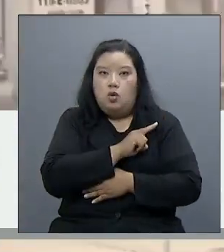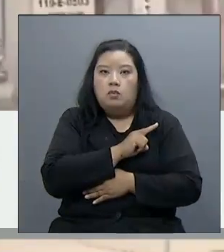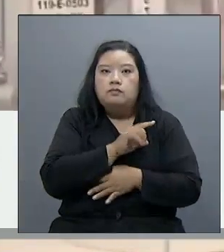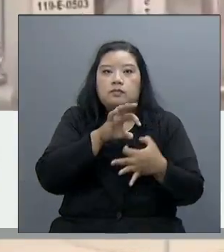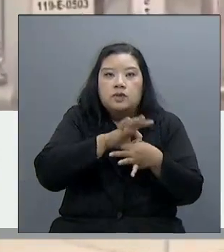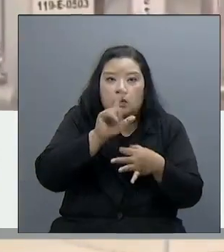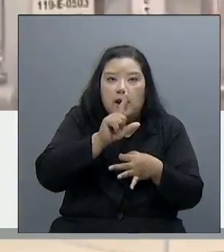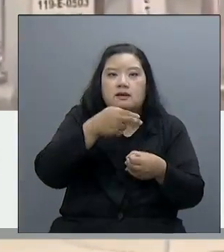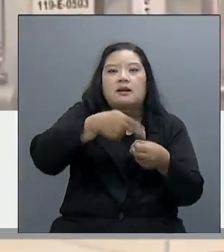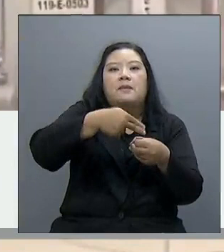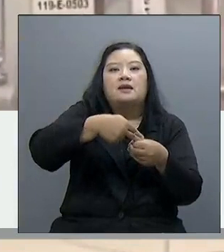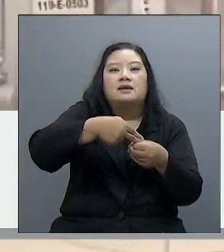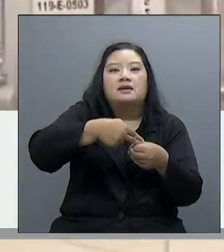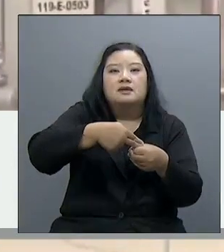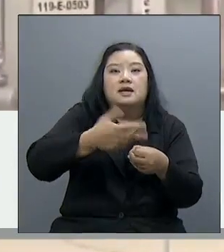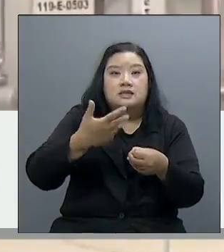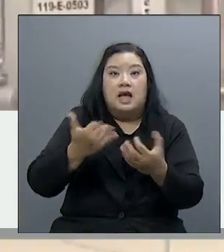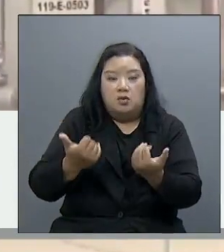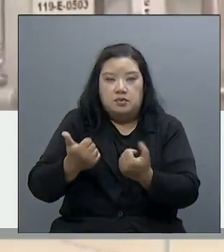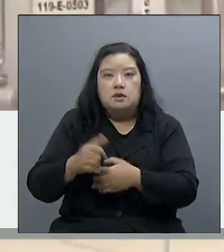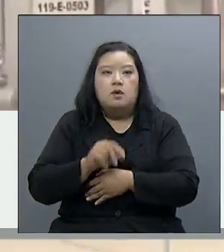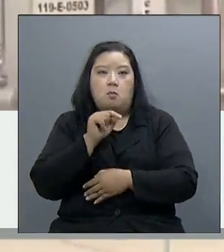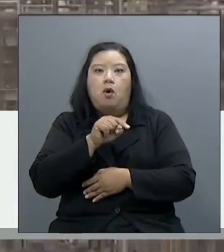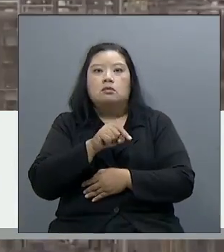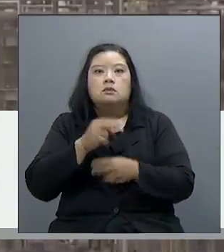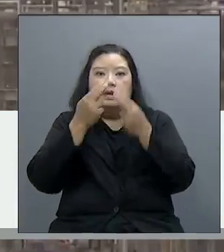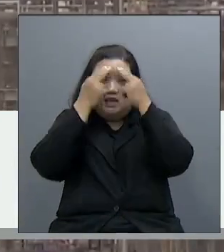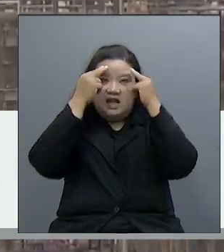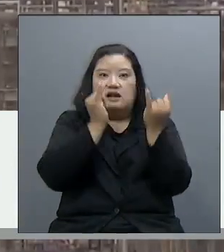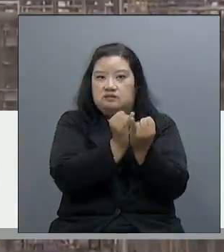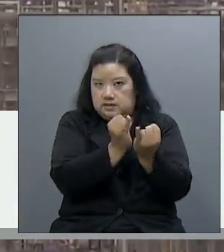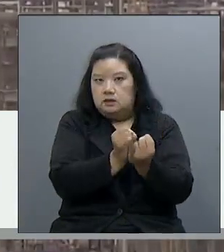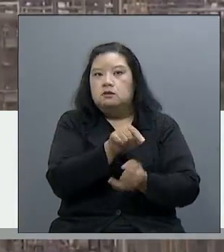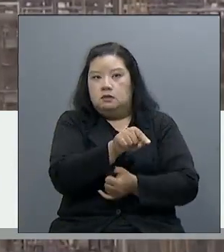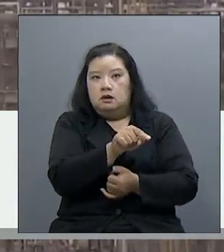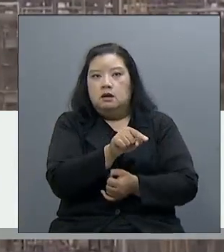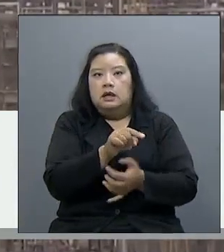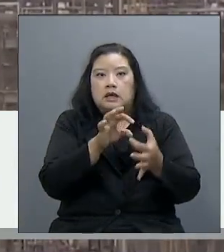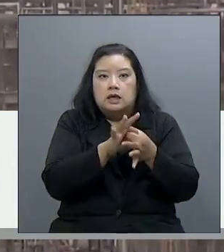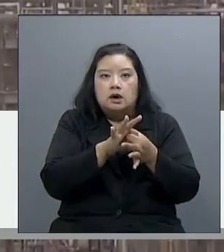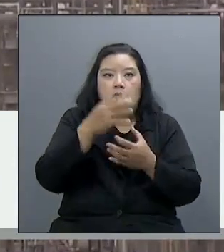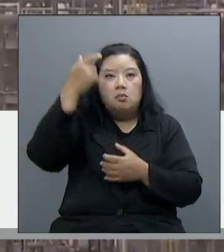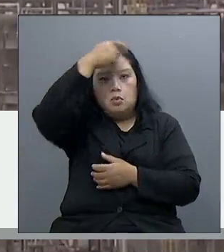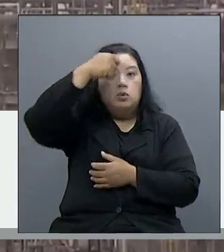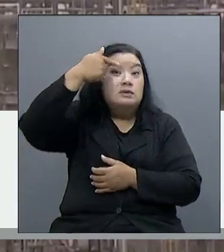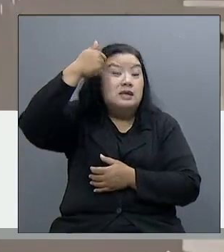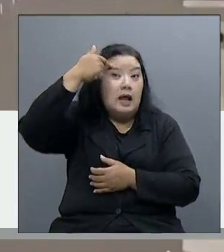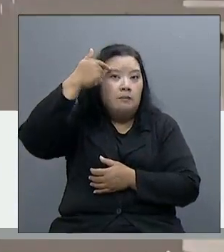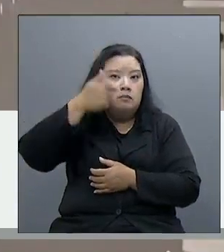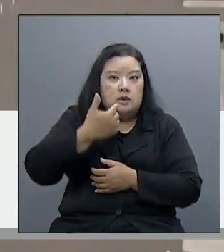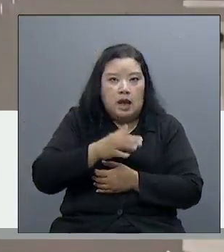journalได้รายงานนะคะว่าอิหร่านได้ให้การสนับสนุนกลุ่มฮามาสในการโจมตีอิสราเอลซึ่งก็อาจจะทำให้